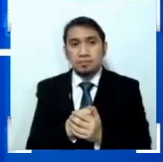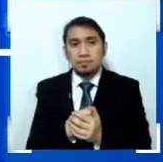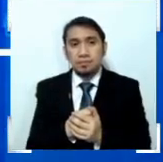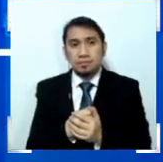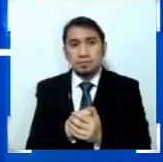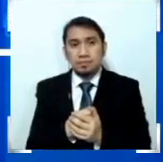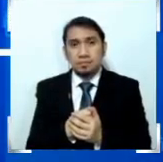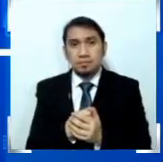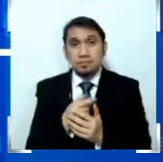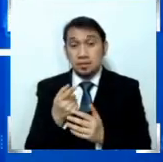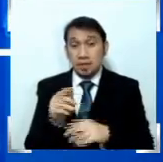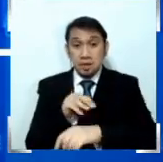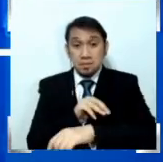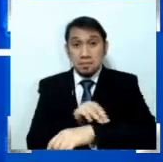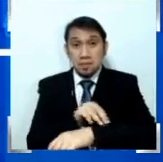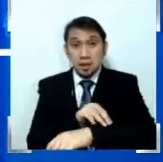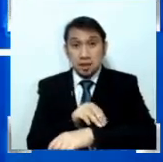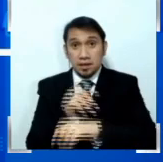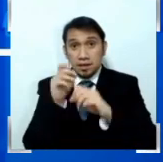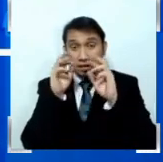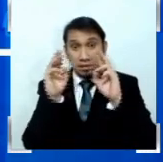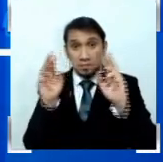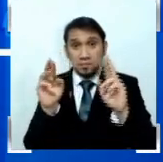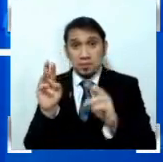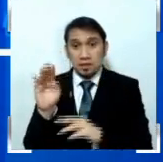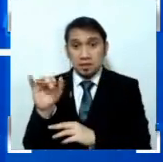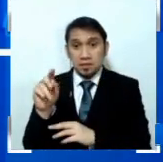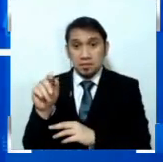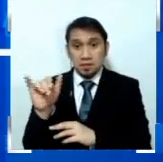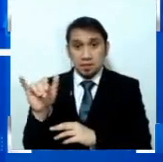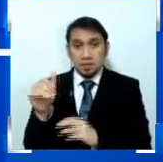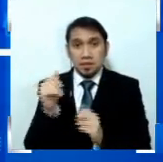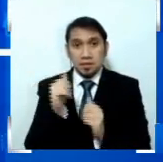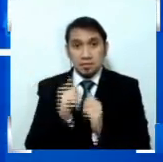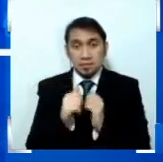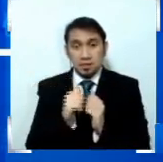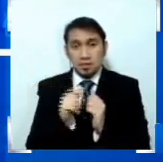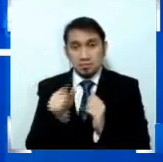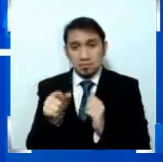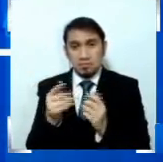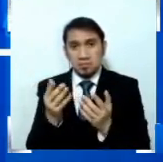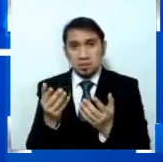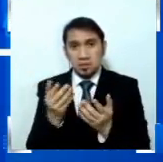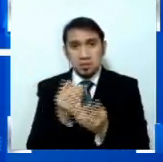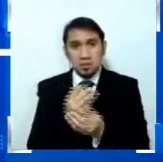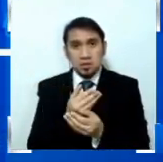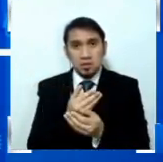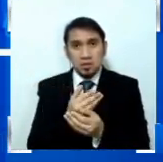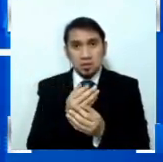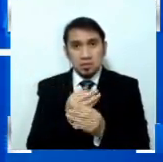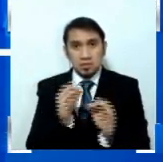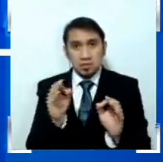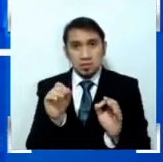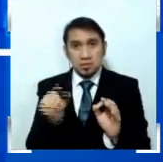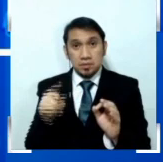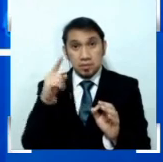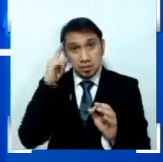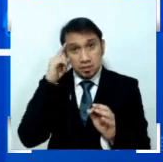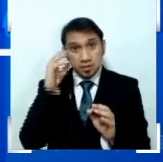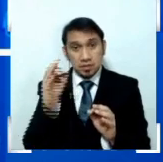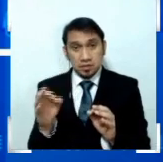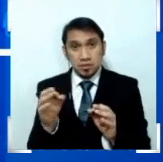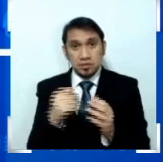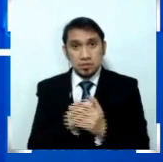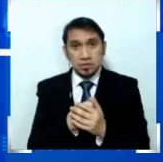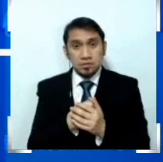Dating Makati Mayor Elenita Binay, inaswelto ng Sandiganbayan sa kasong graft at malversation sa desisyon ng anti-graft court.